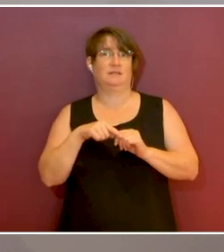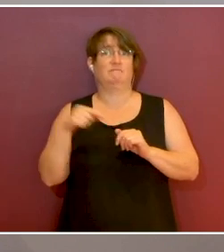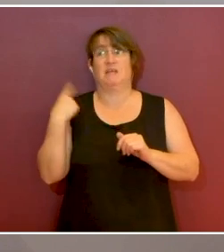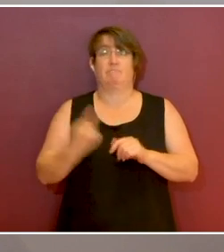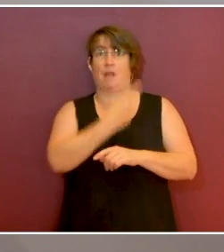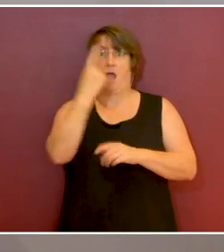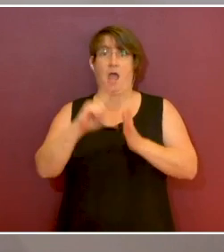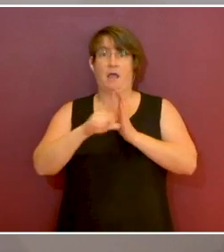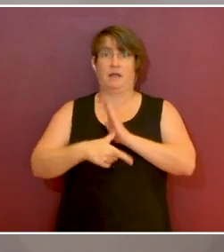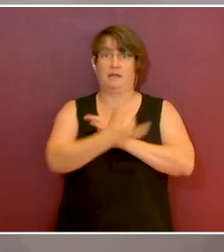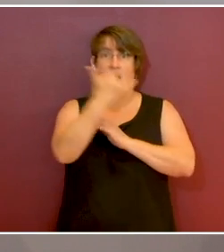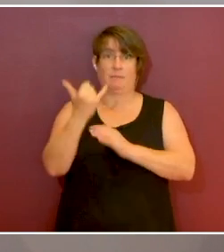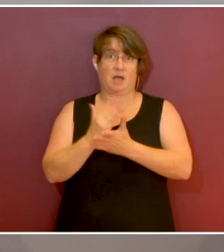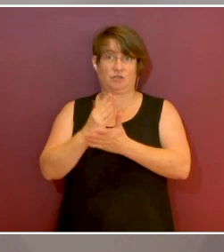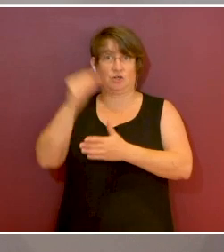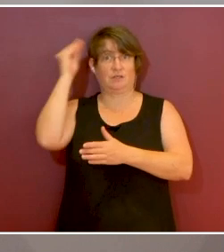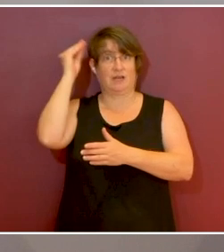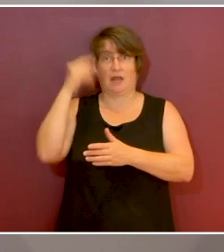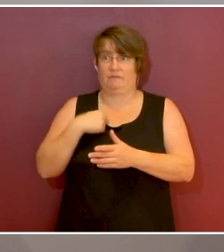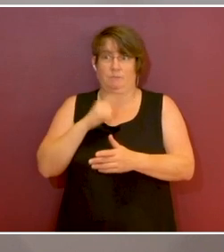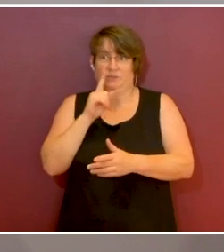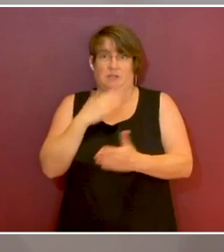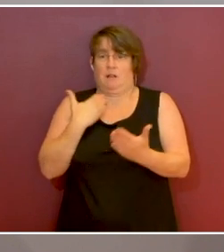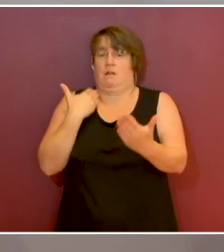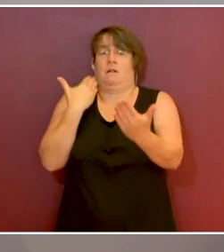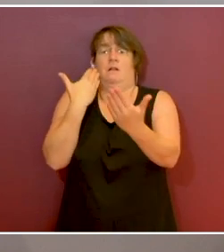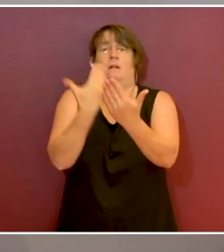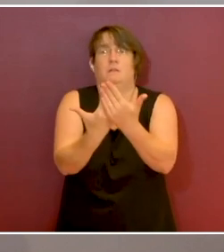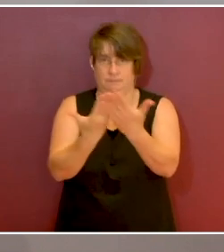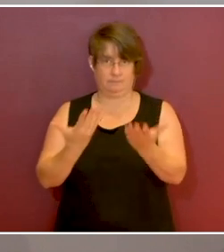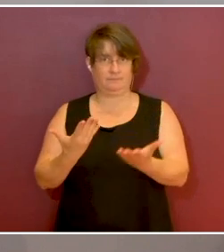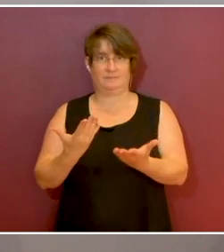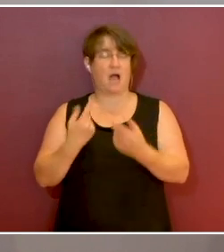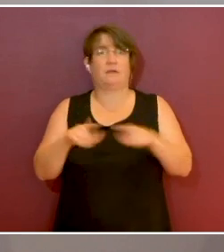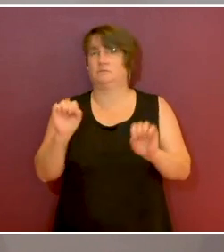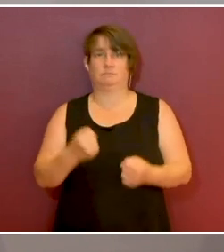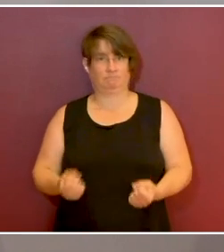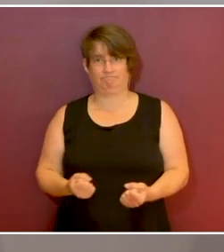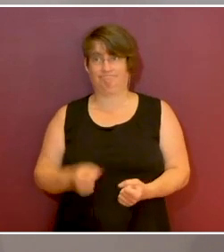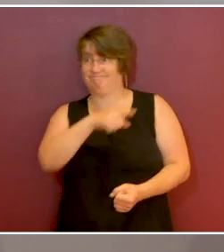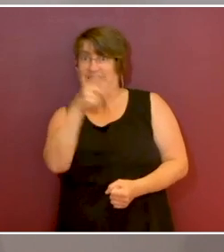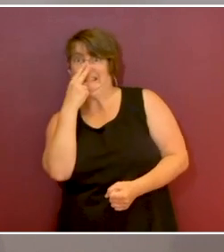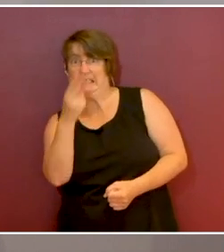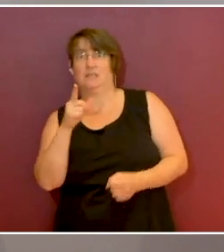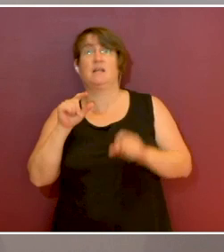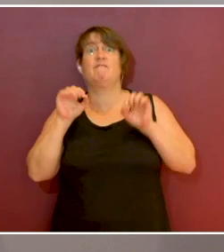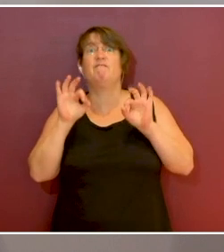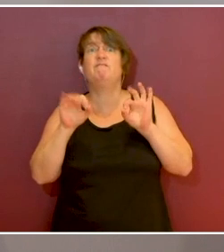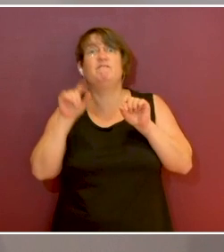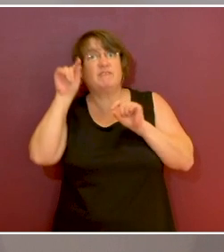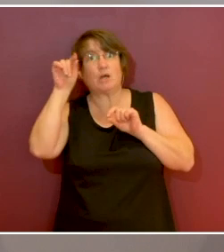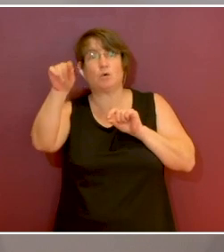wir fliegen das auf Sicht, das geht auch gar nicht anders. Sie sehen ja, wie sich das Virus verändert, dass wir ständig